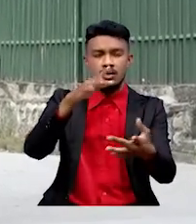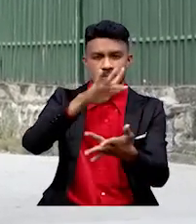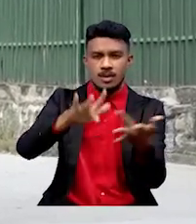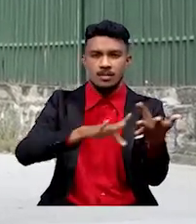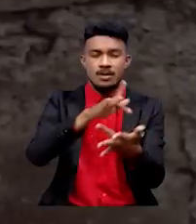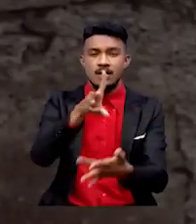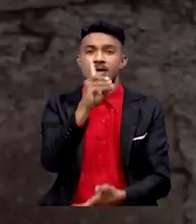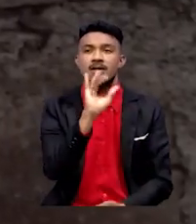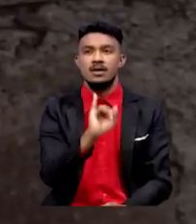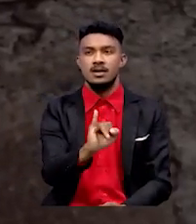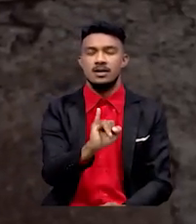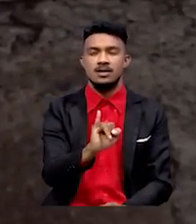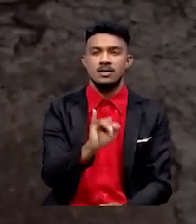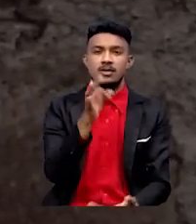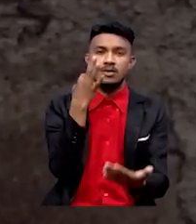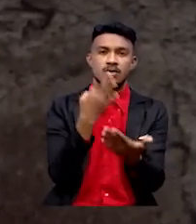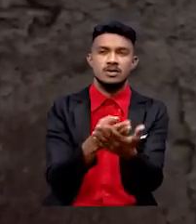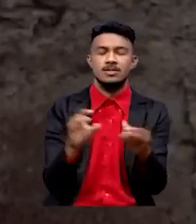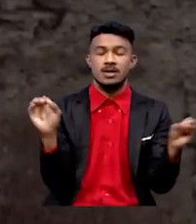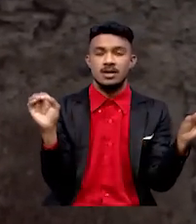dili. Osa lai,